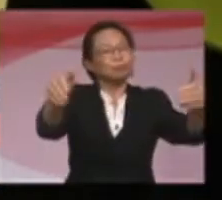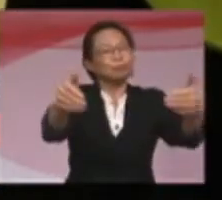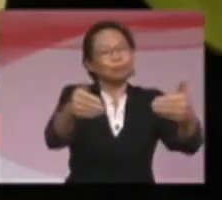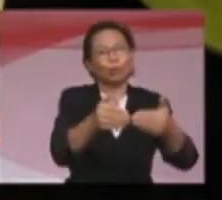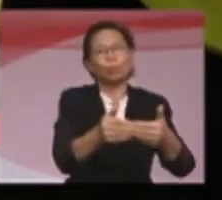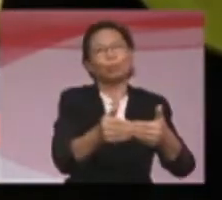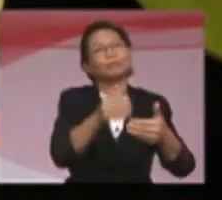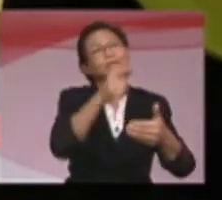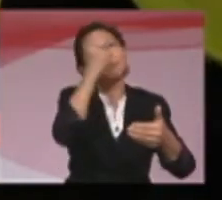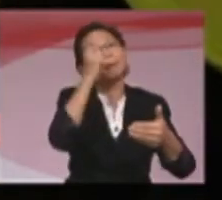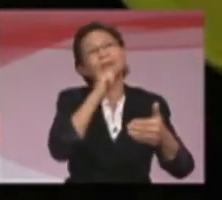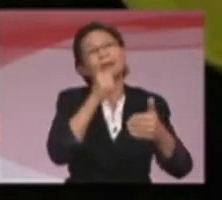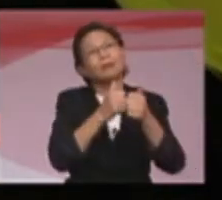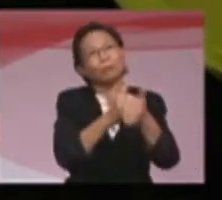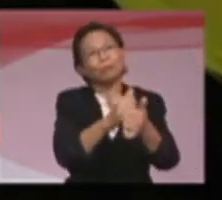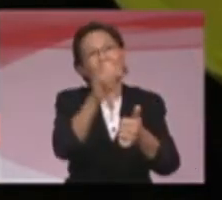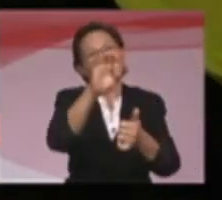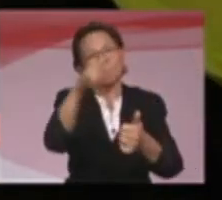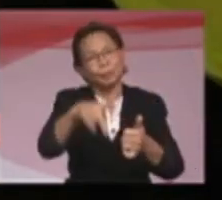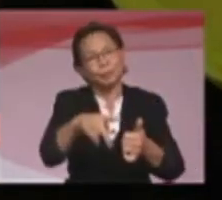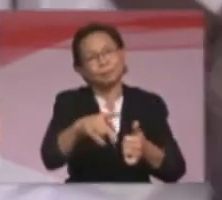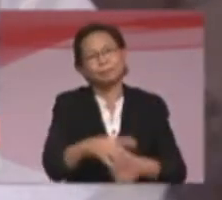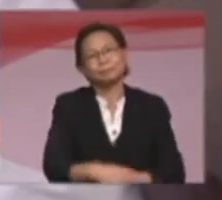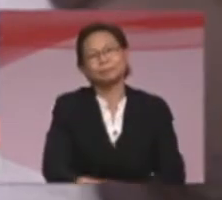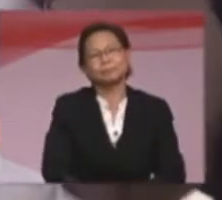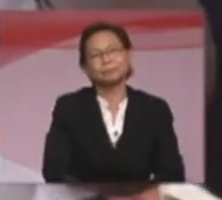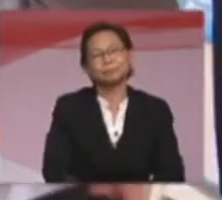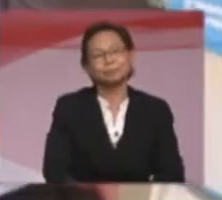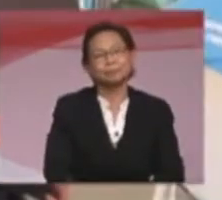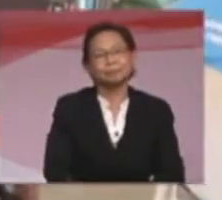yang melanggar SOP tersebut. Jadi